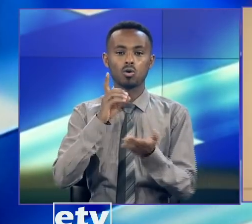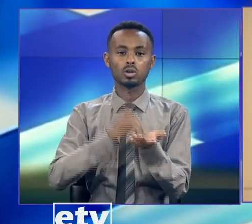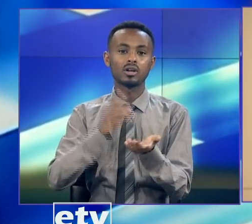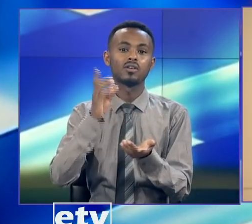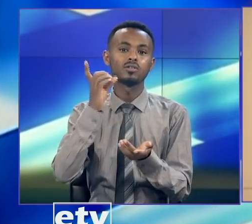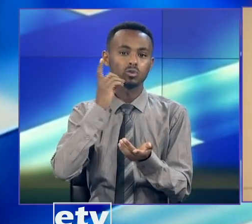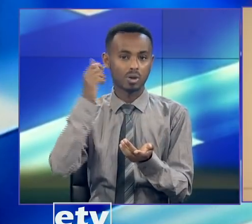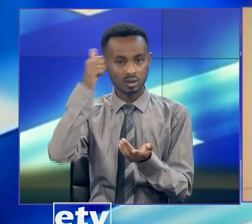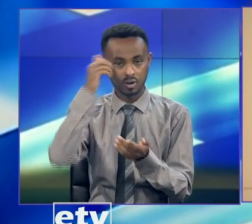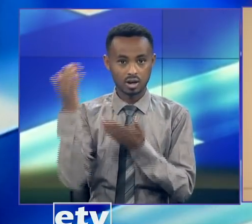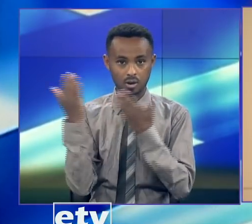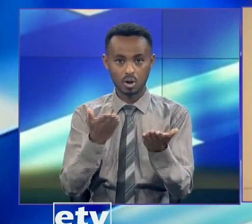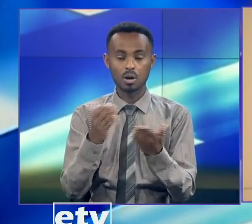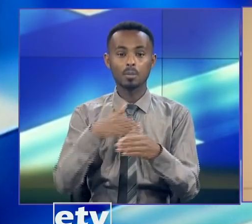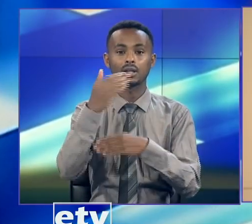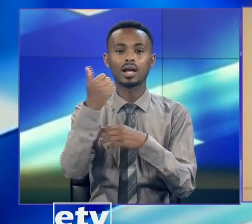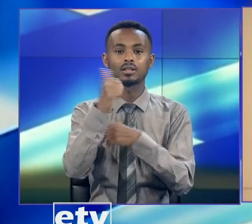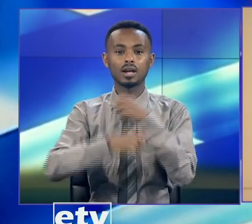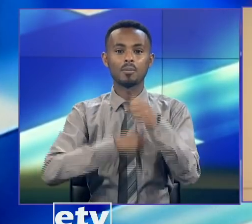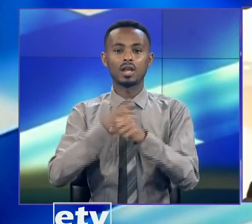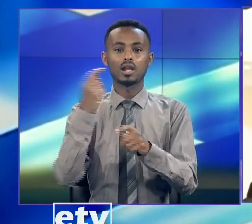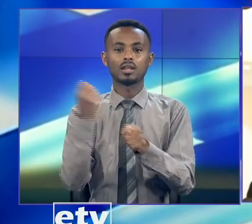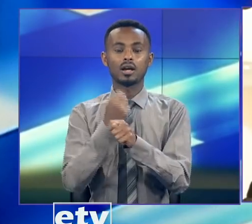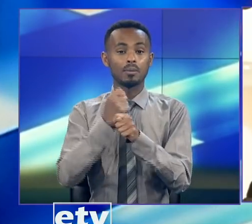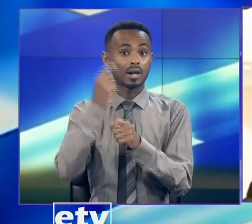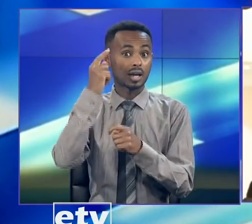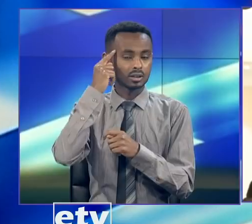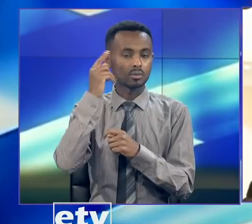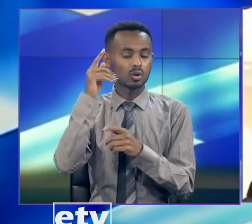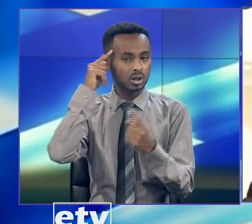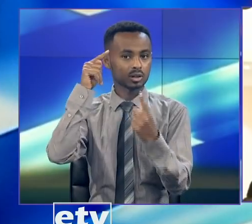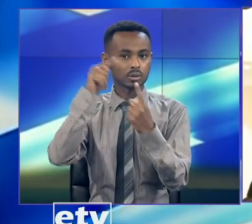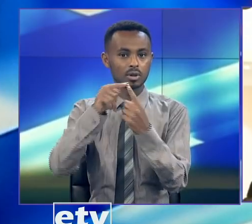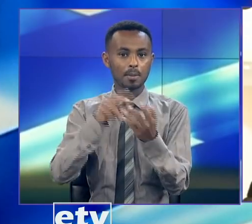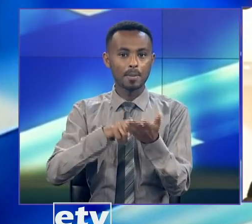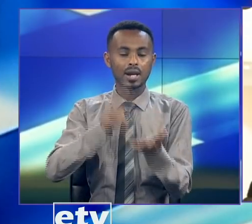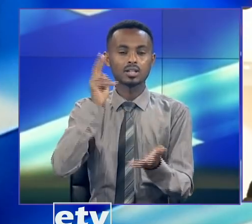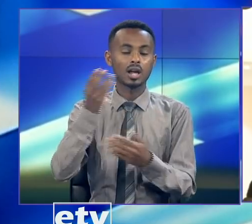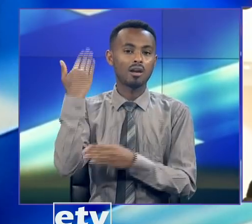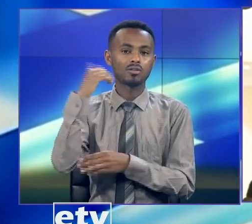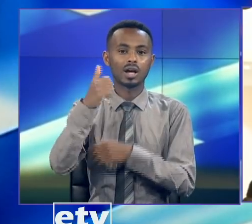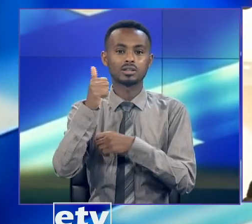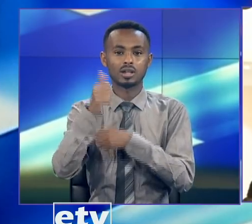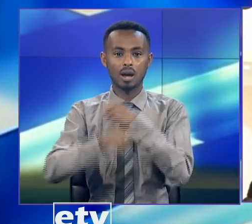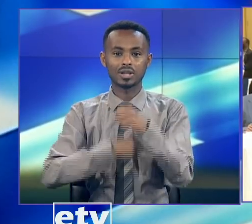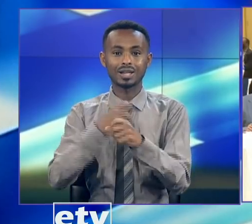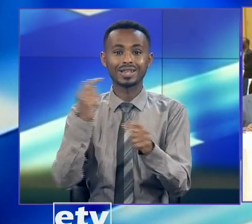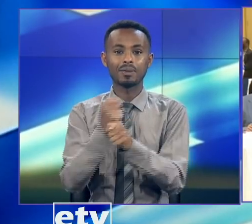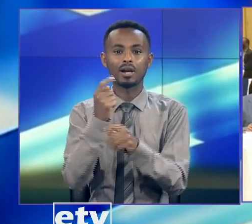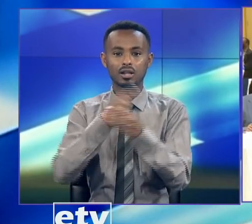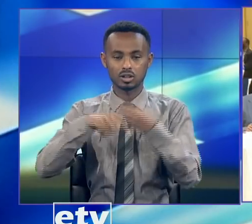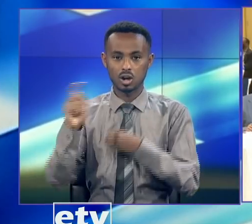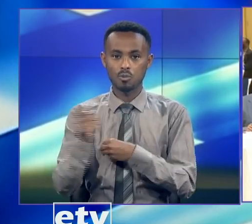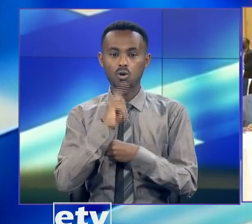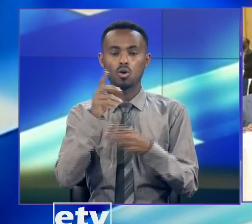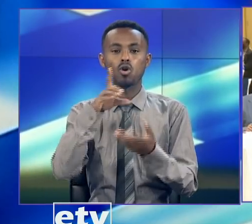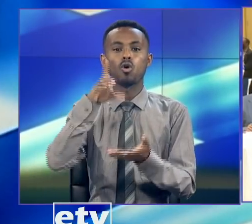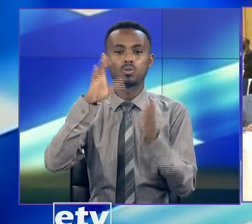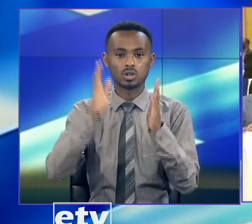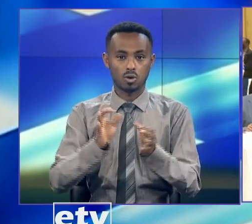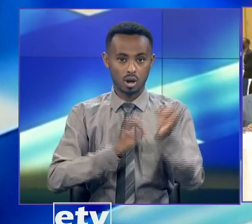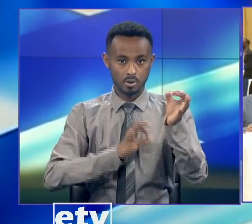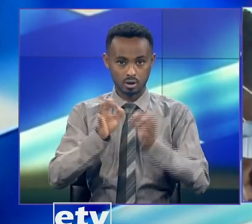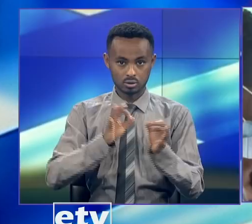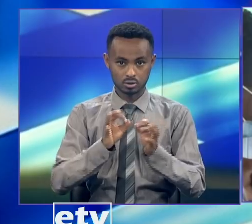አሰፋ ቀርቧል። በቀጣይ 10 ዓመታት ሊተገበር የታሰበው እቅድም መነሻው ያለፉት 10 ዓመታት ትግበራ ስለመሆኑ ነው ኮሚሽነሯ